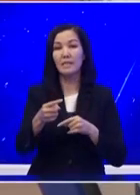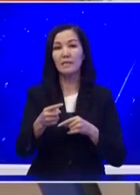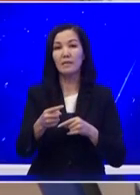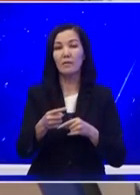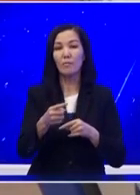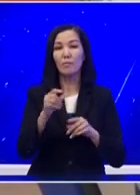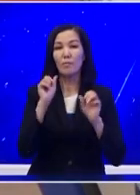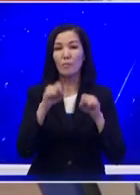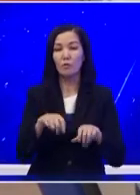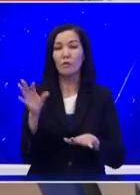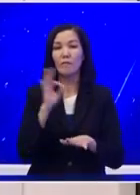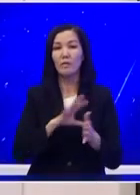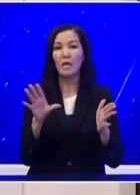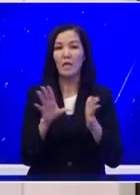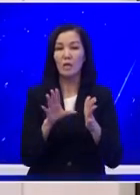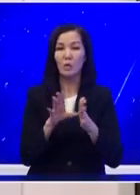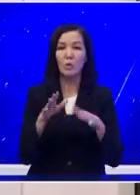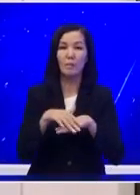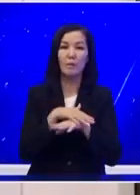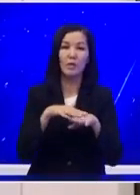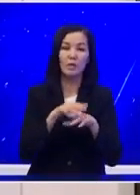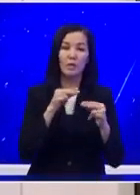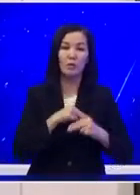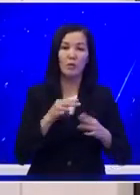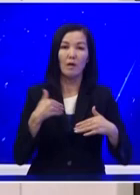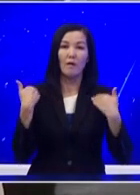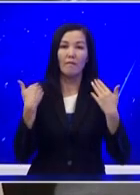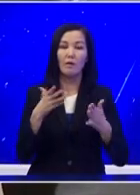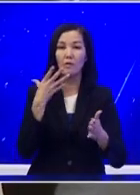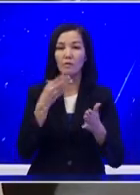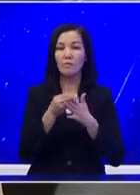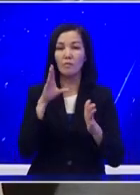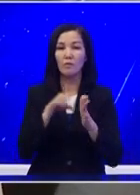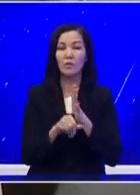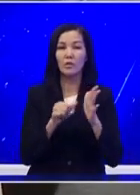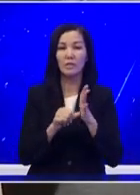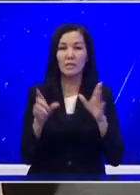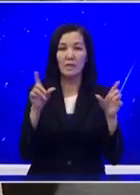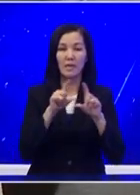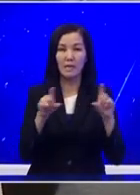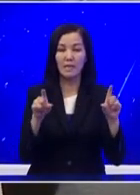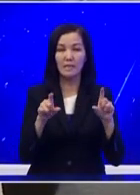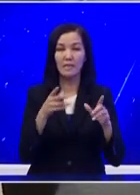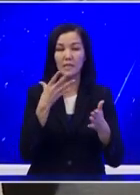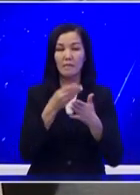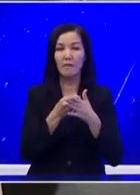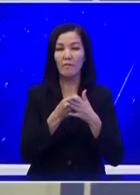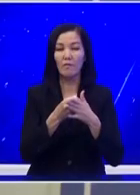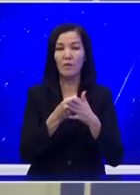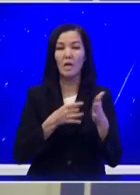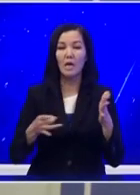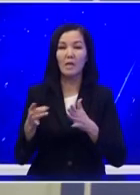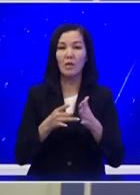могут воспользоваться электронной биржей труда, где вакансии разместили свыше 60 организаций района, и уже более